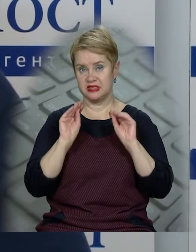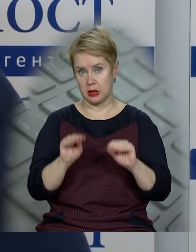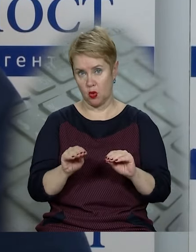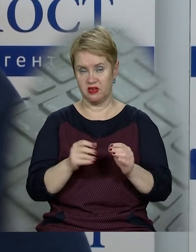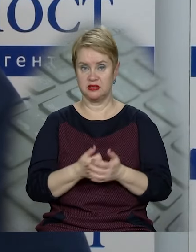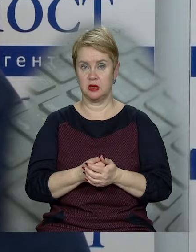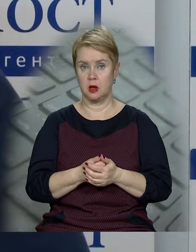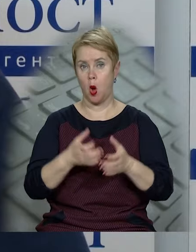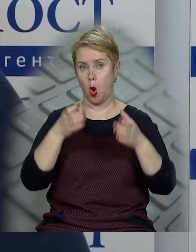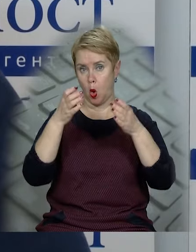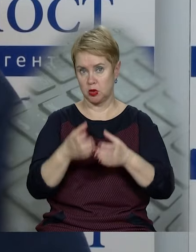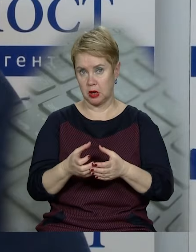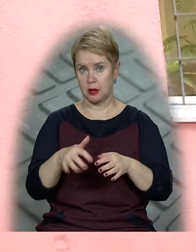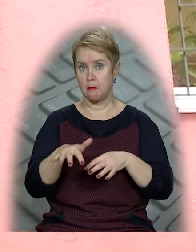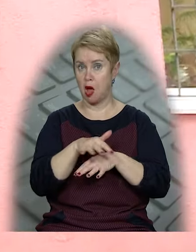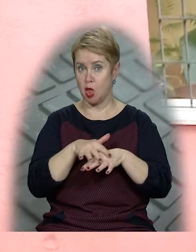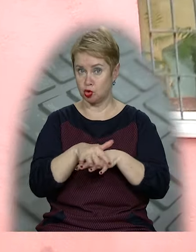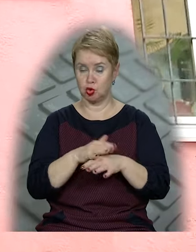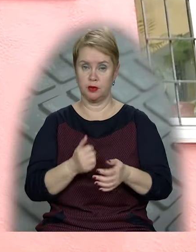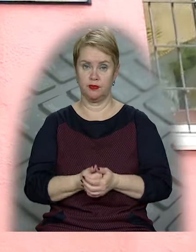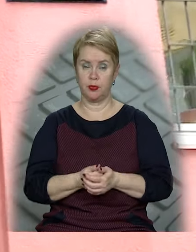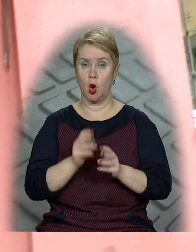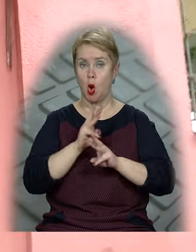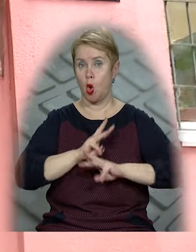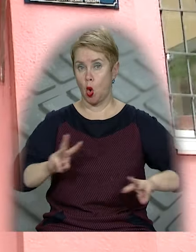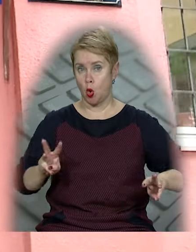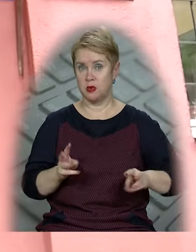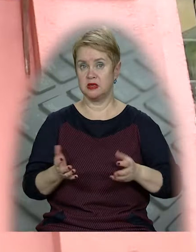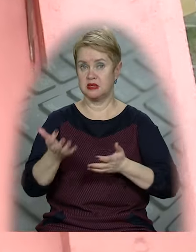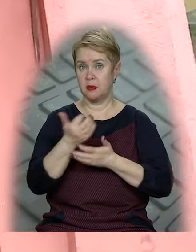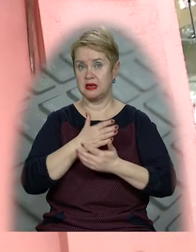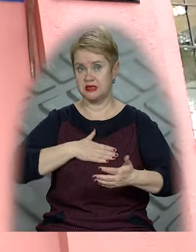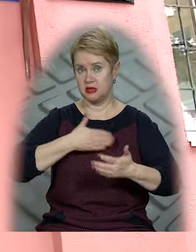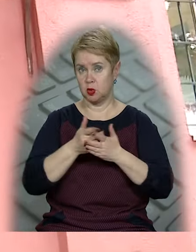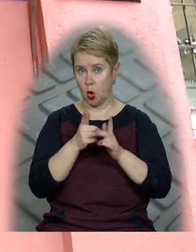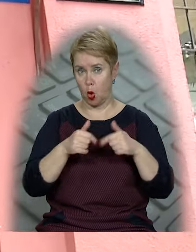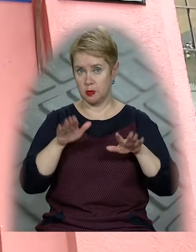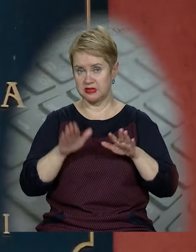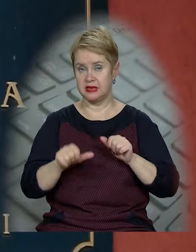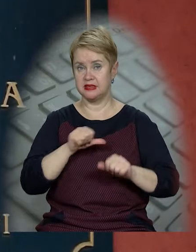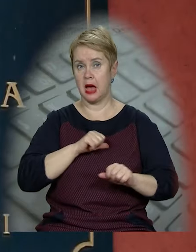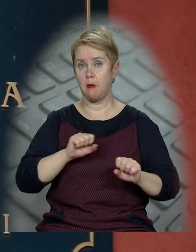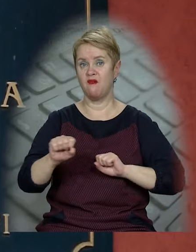встановлюватися контейнерний майданчик. Комісію збирають з ініціативи органів